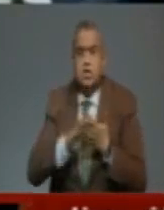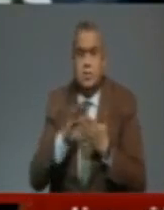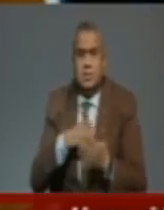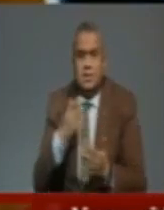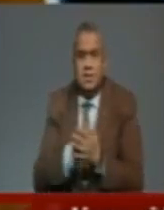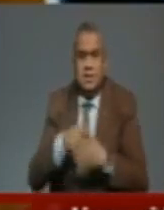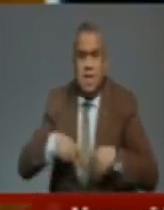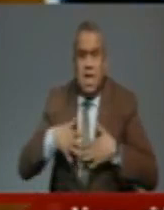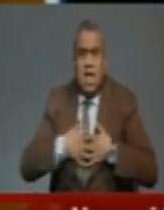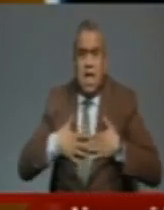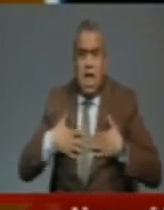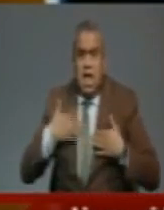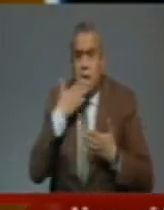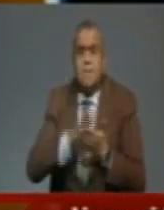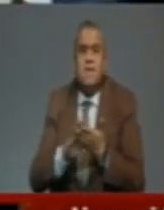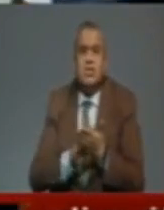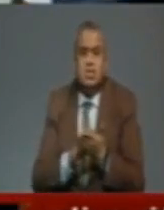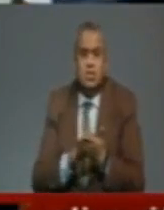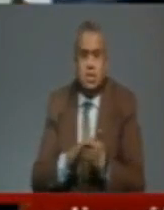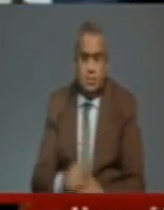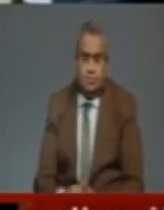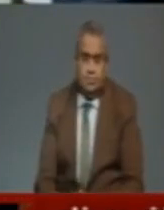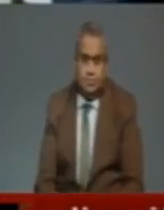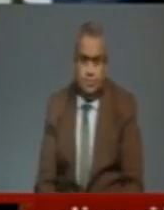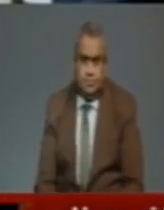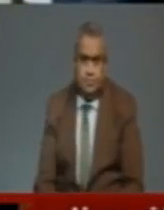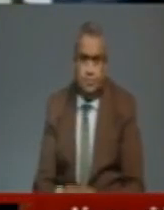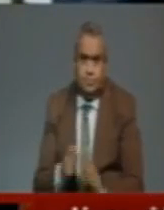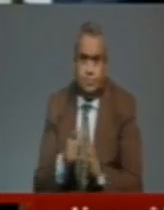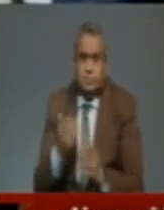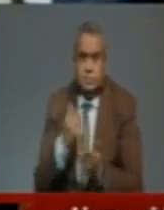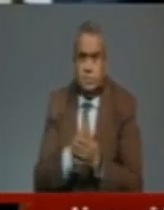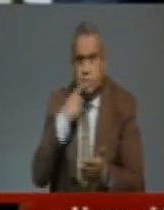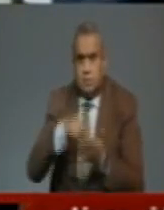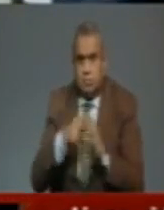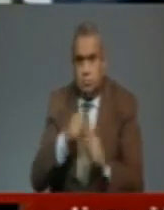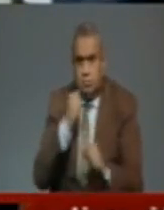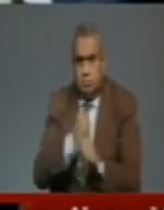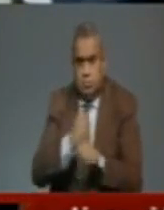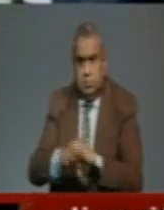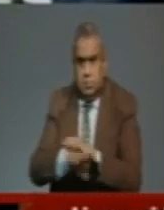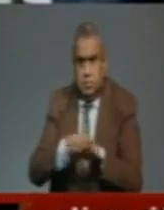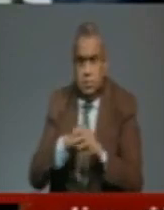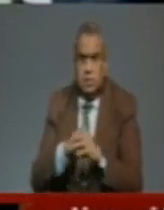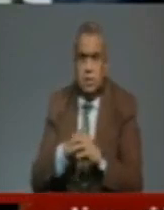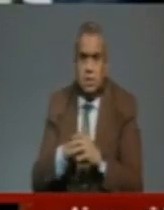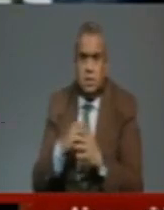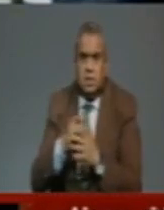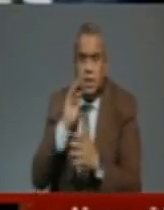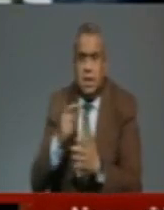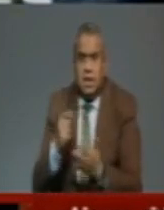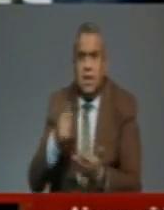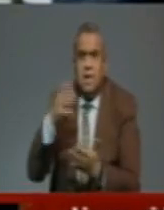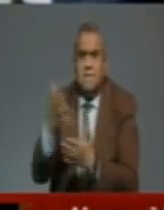تعيش، طب ازاي؟ فحد يقول لك ايه، احنا بس عايزين نعمل ندي للناس فرصه للحريات